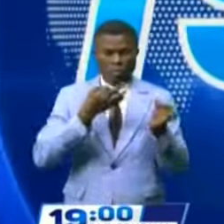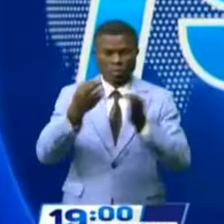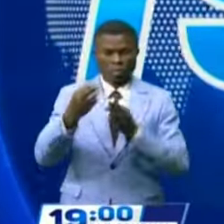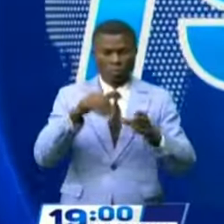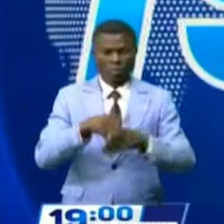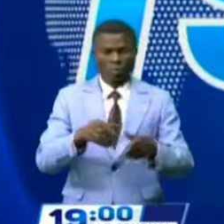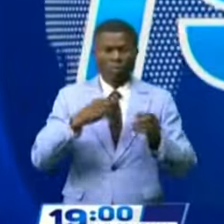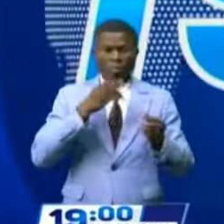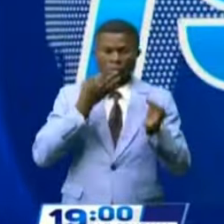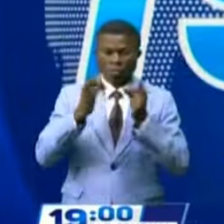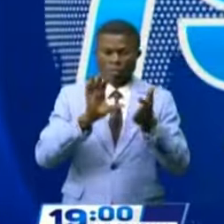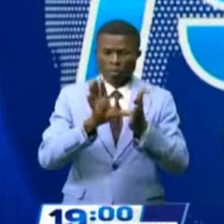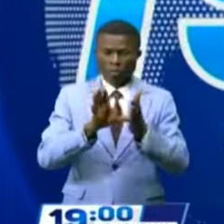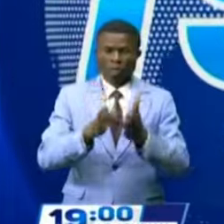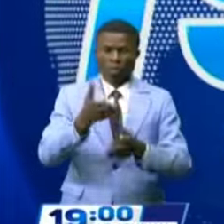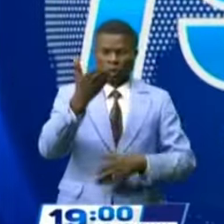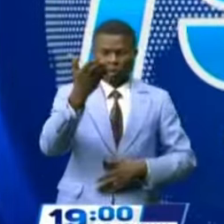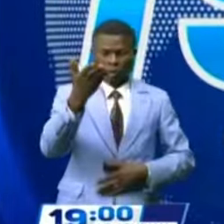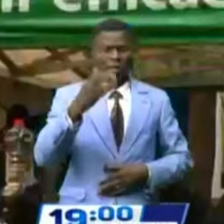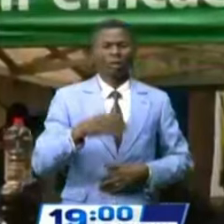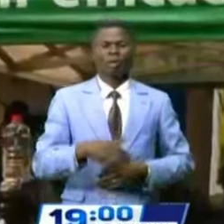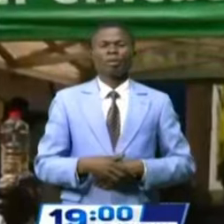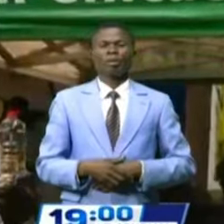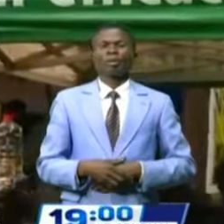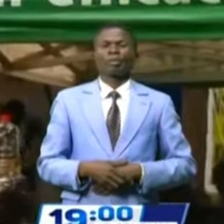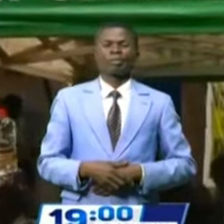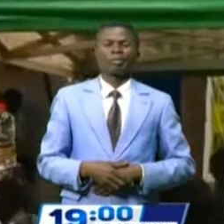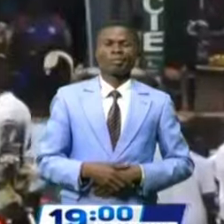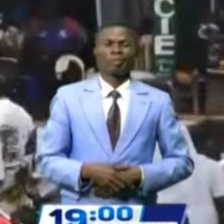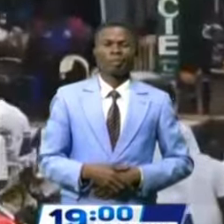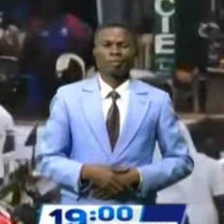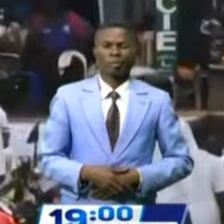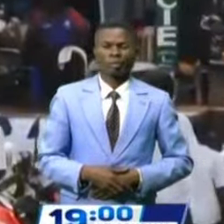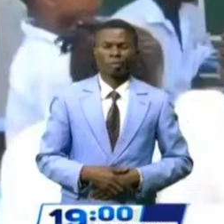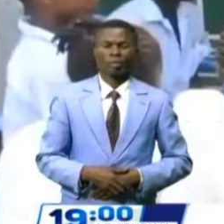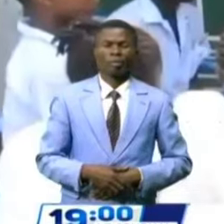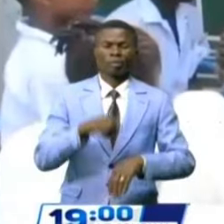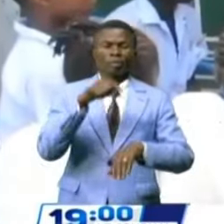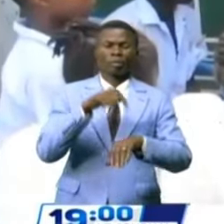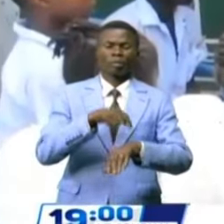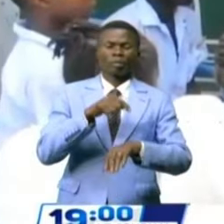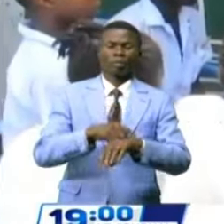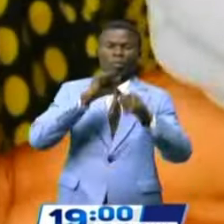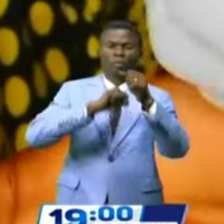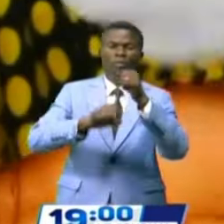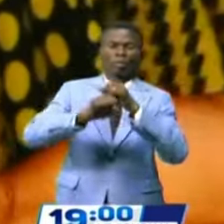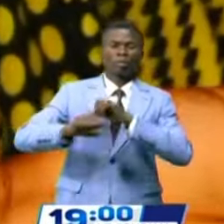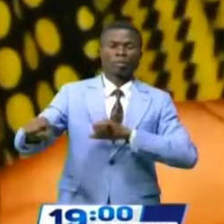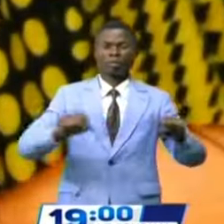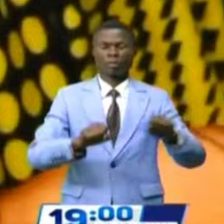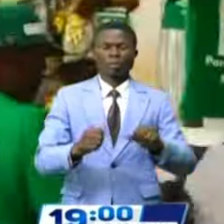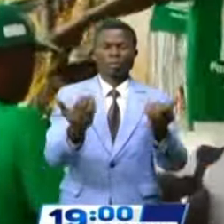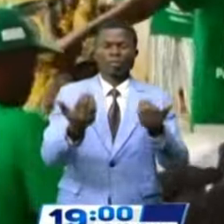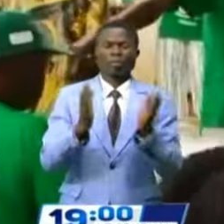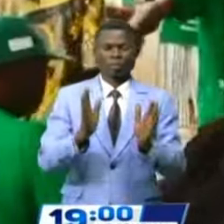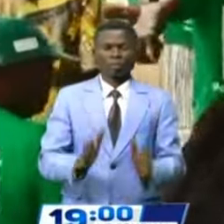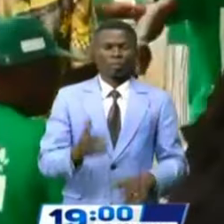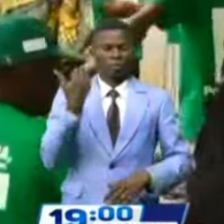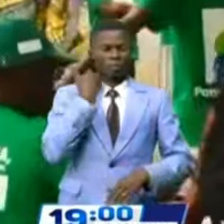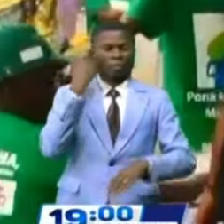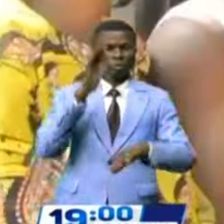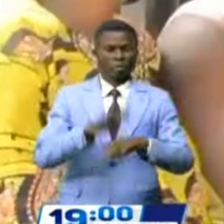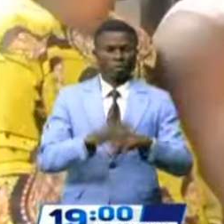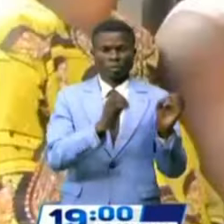détails dans ce commentaire de Patricia Ongo. La campagne de sensibilisation et de dépistage volontaire du